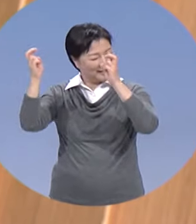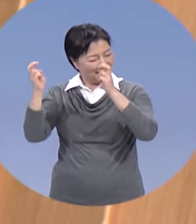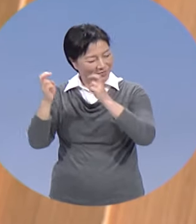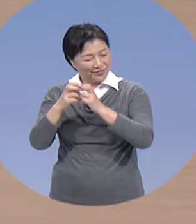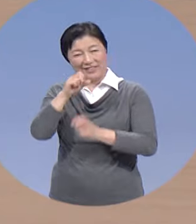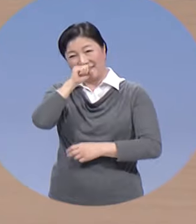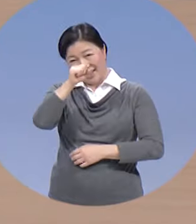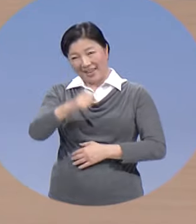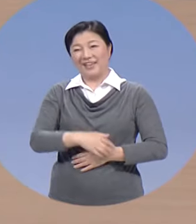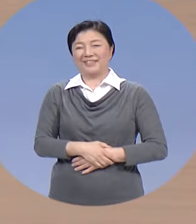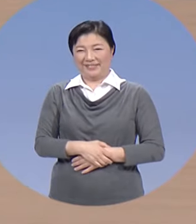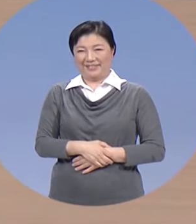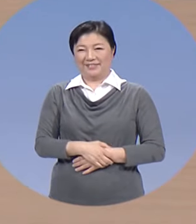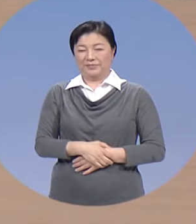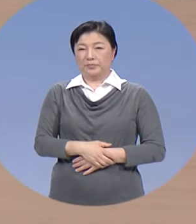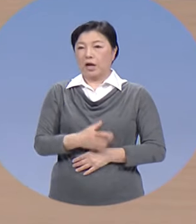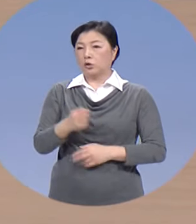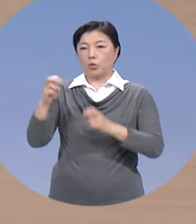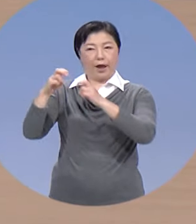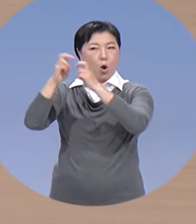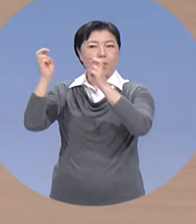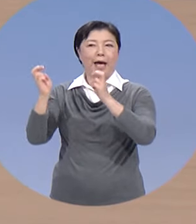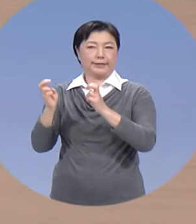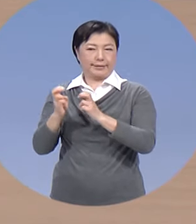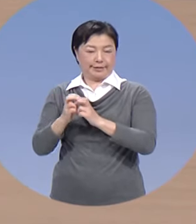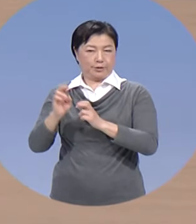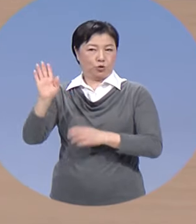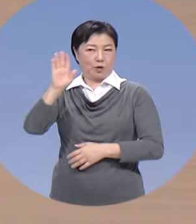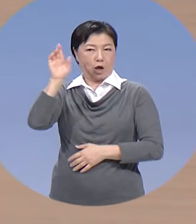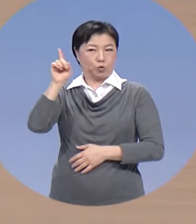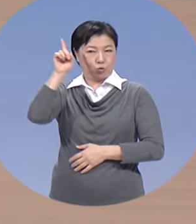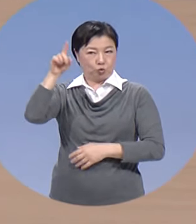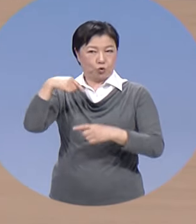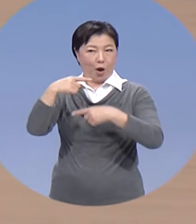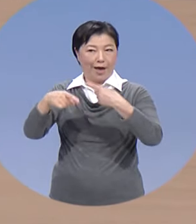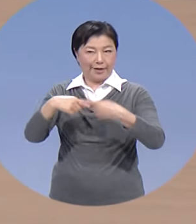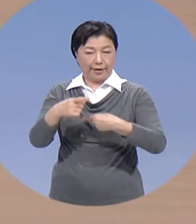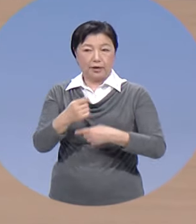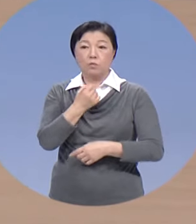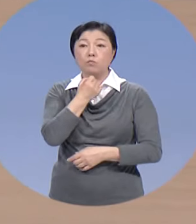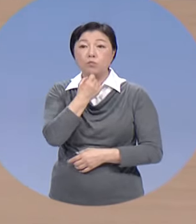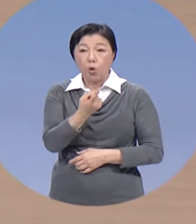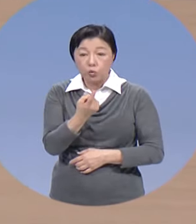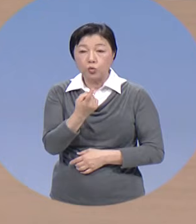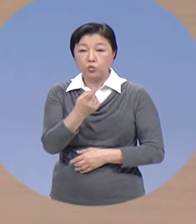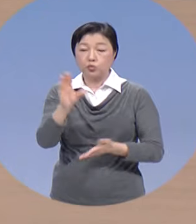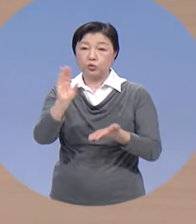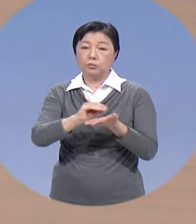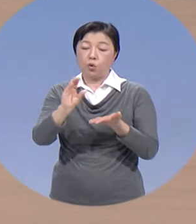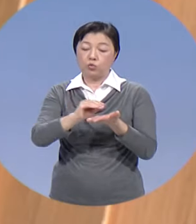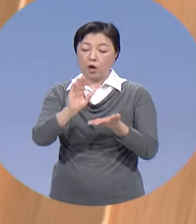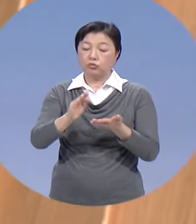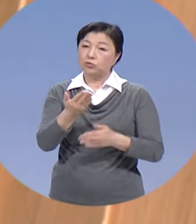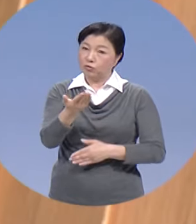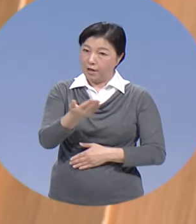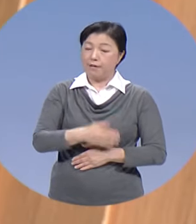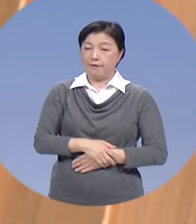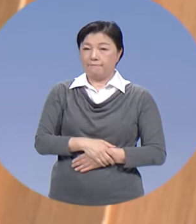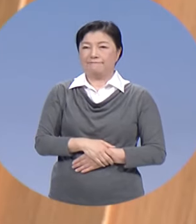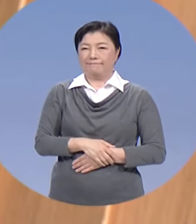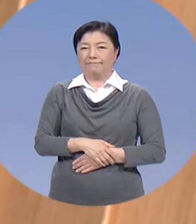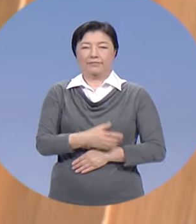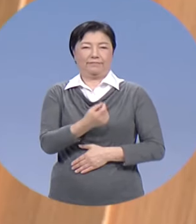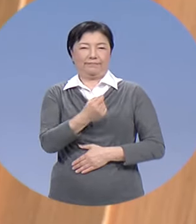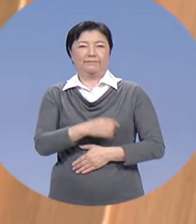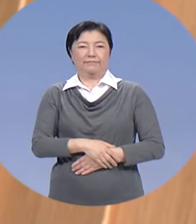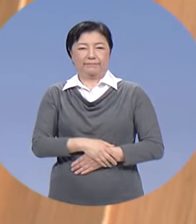ました。 さあ、そんなロマンチックな宇宙の話、もう一つリポートしてきたんですね。 はい、